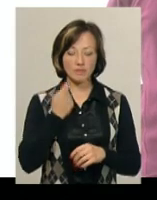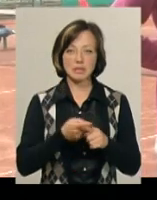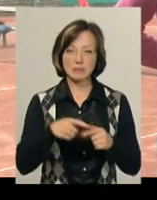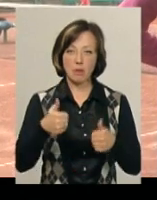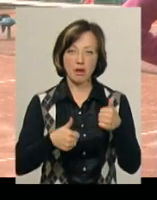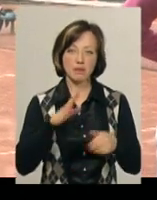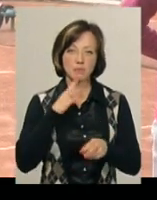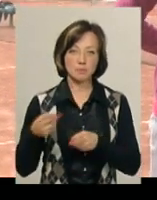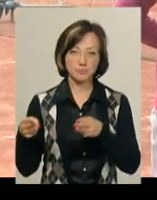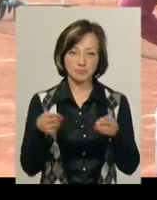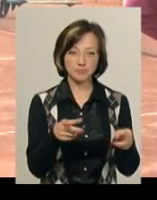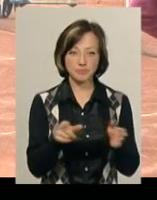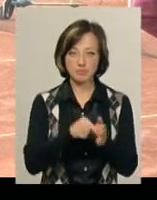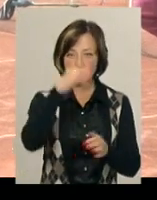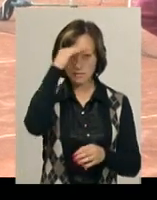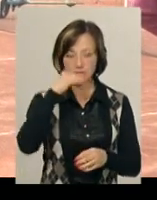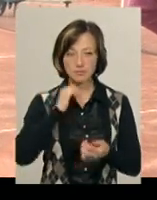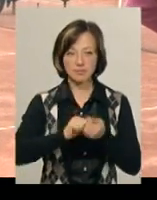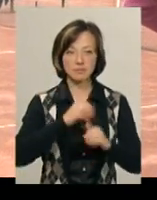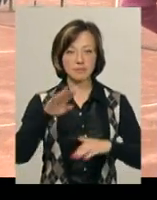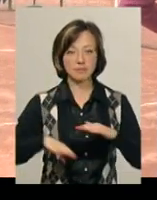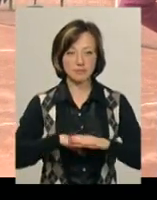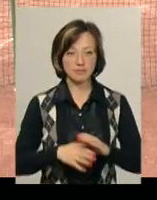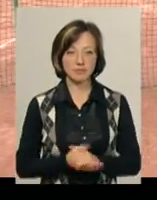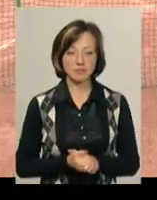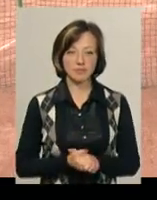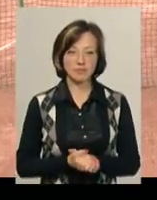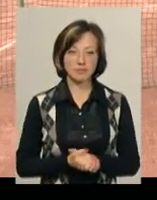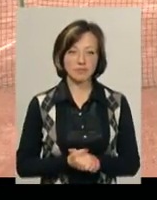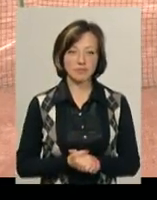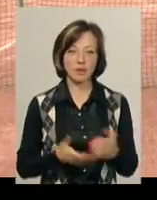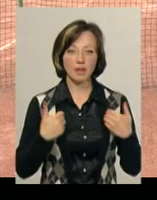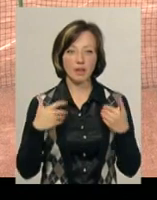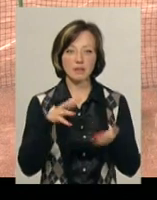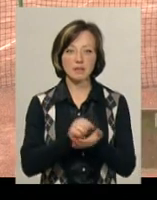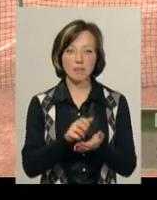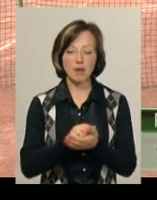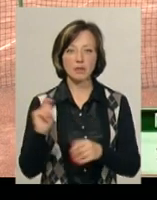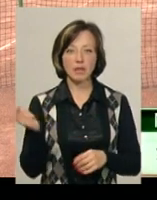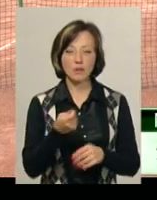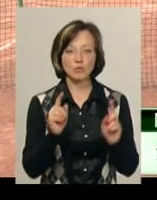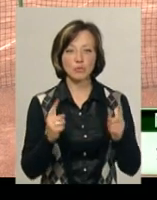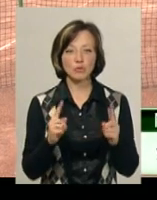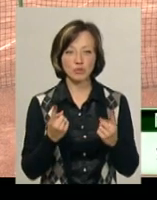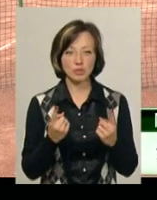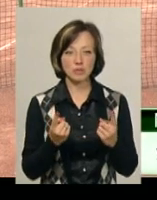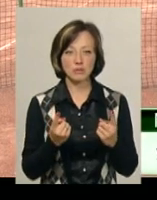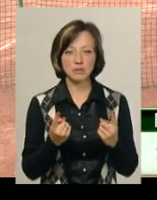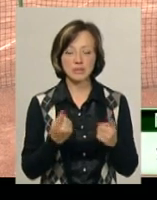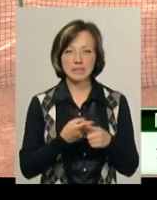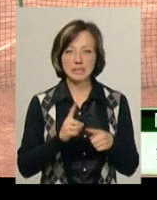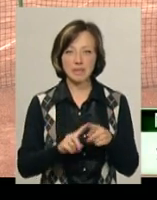змагання дівчинка приїхала зі своїм батьком з Кам'янця Подільського. Я займаюся тенісом, тому що